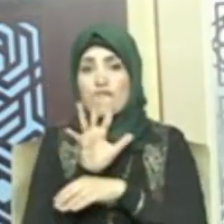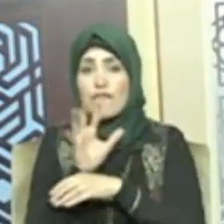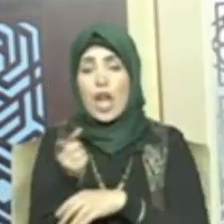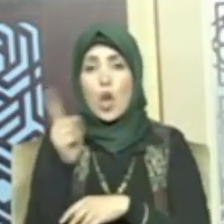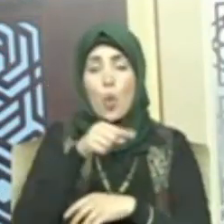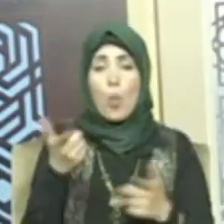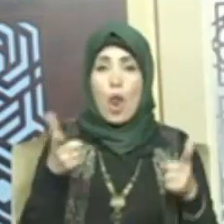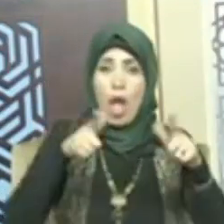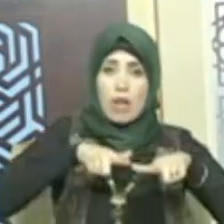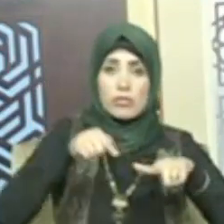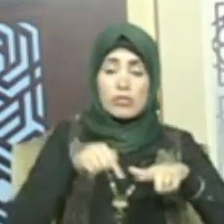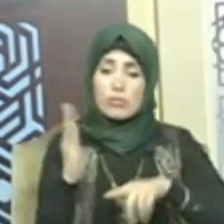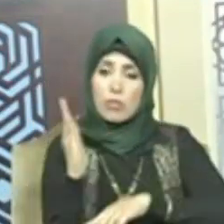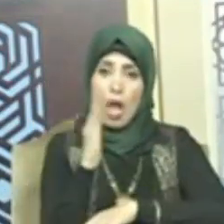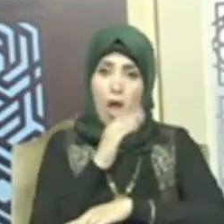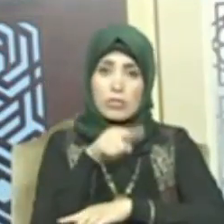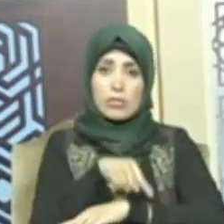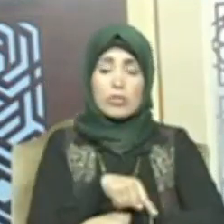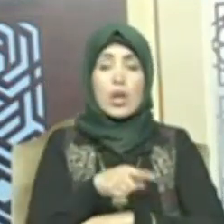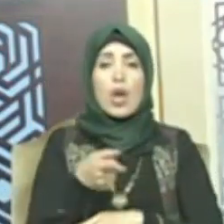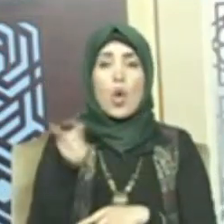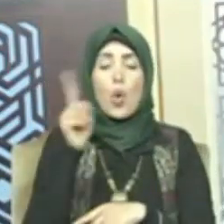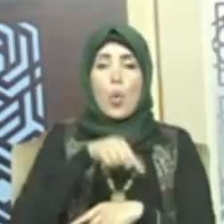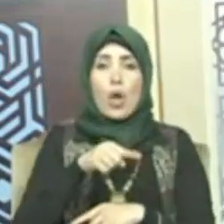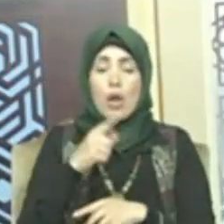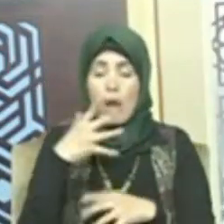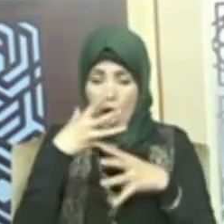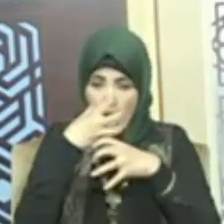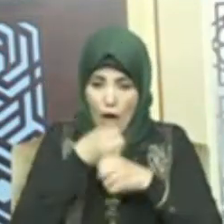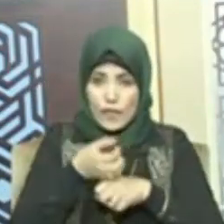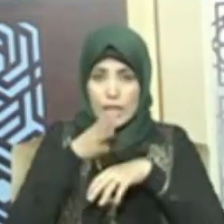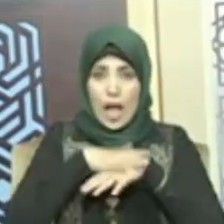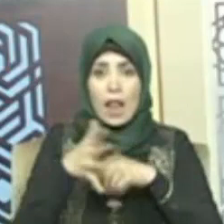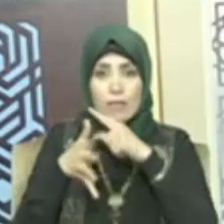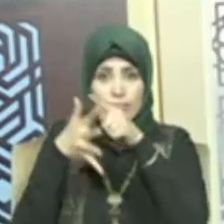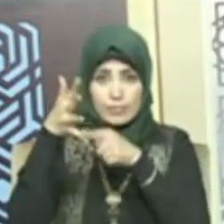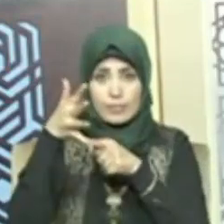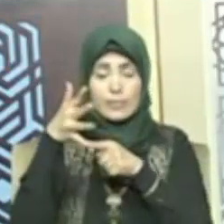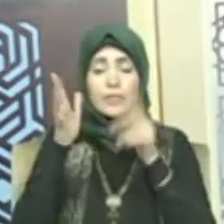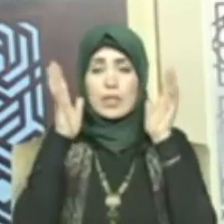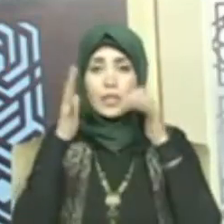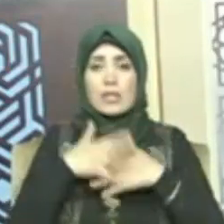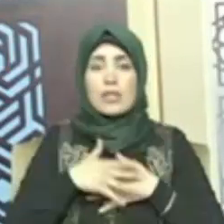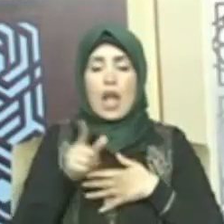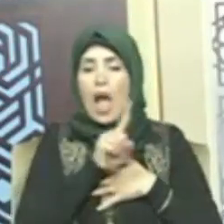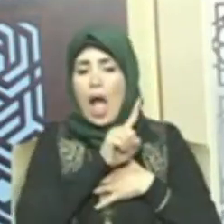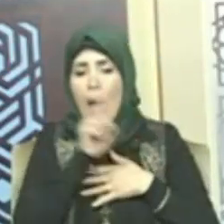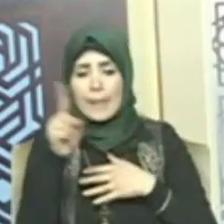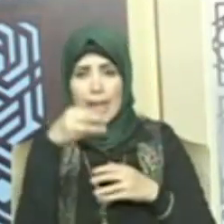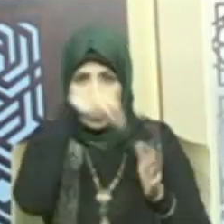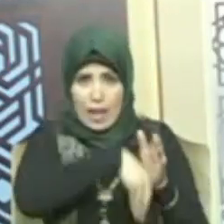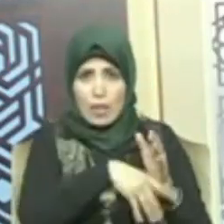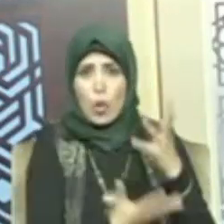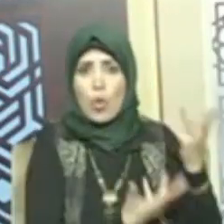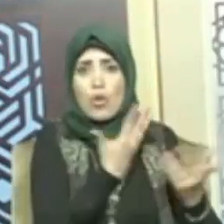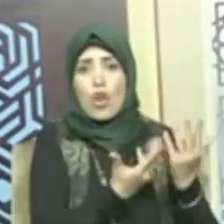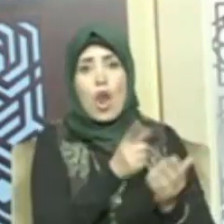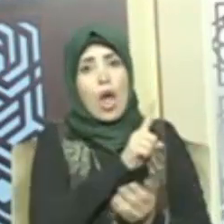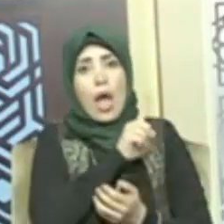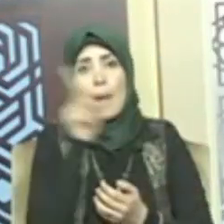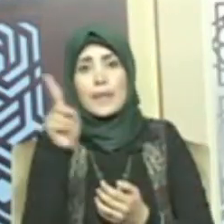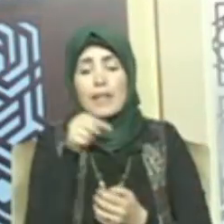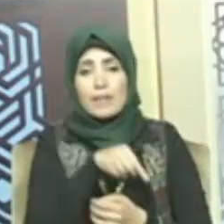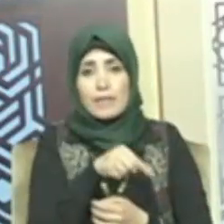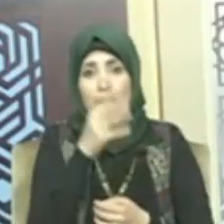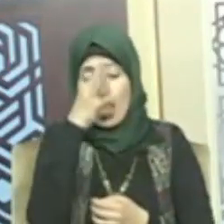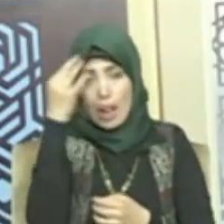والعصر وواظب على سائر الصلوات لن يلج النار أحد صلى